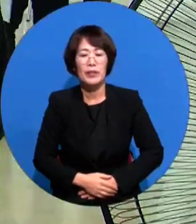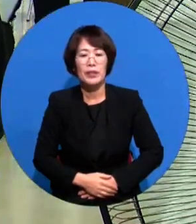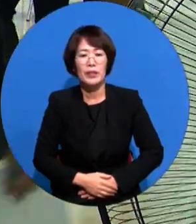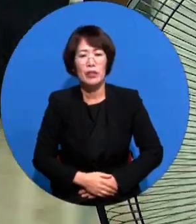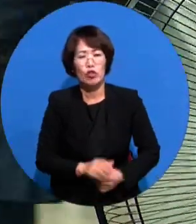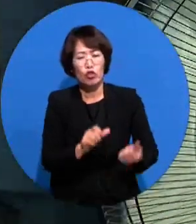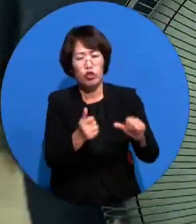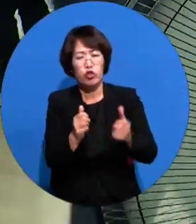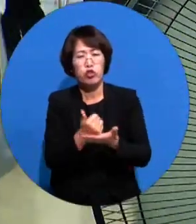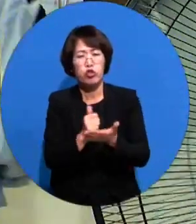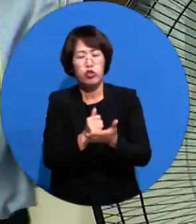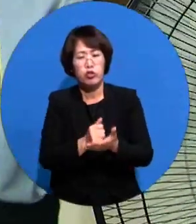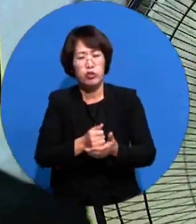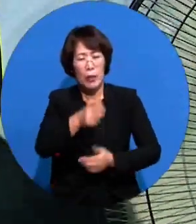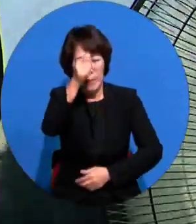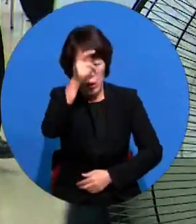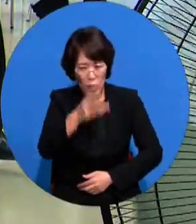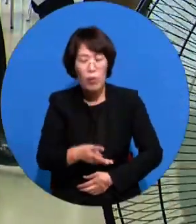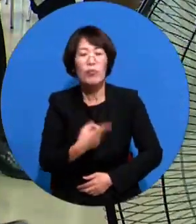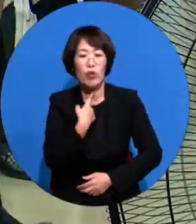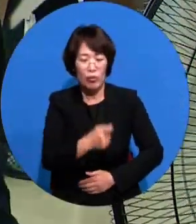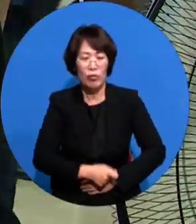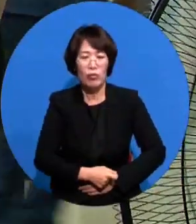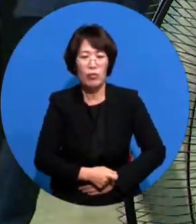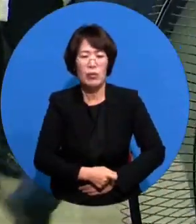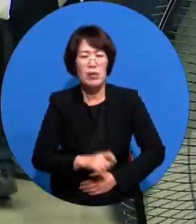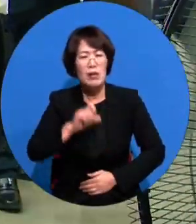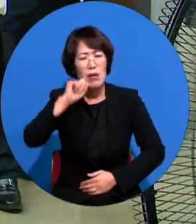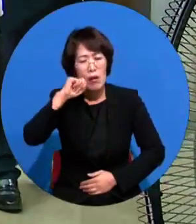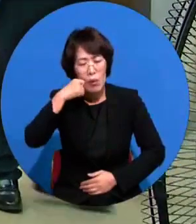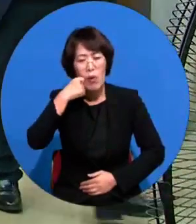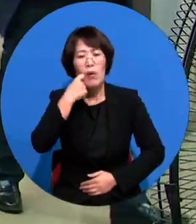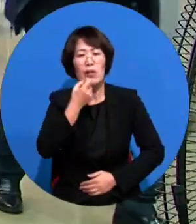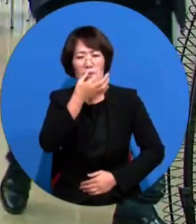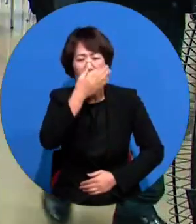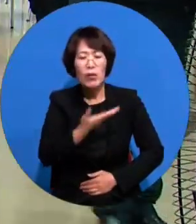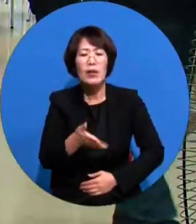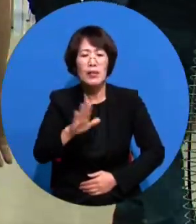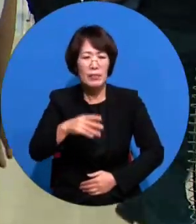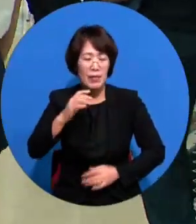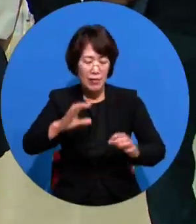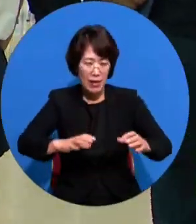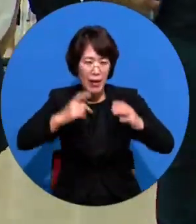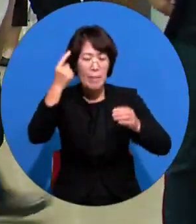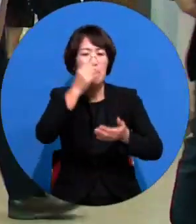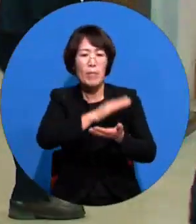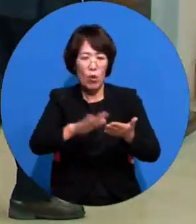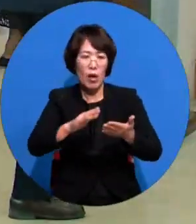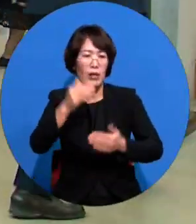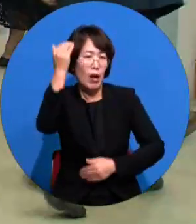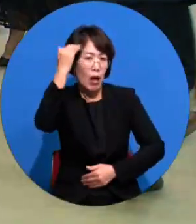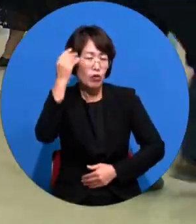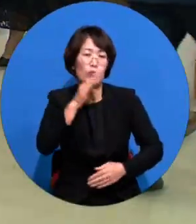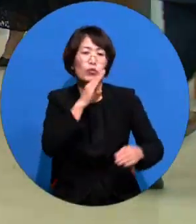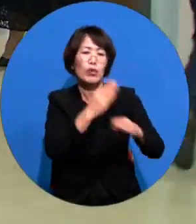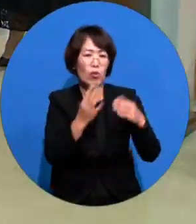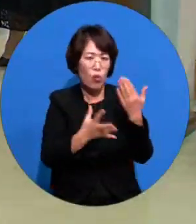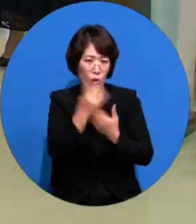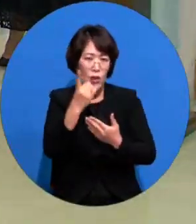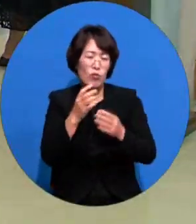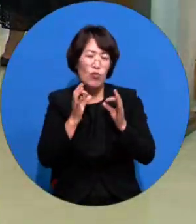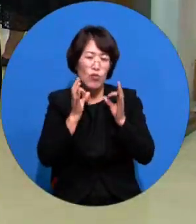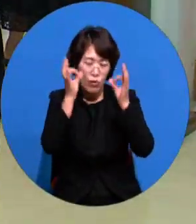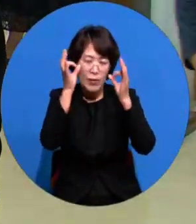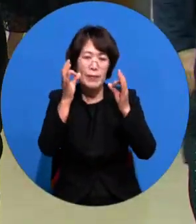고비도 넘기시고 너무 어려운 가운데 세계 평화, 우리나라 통일을 위해서 너무 힘써주신 그런